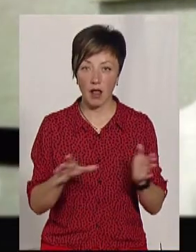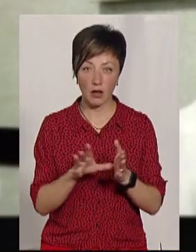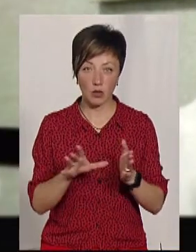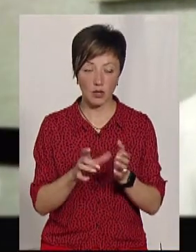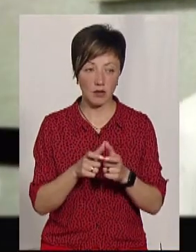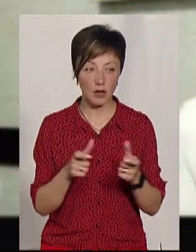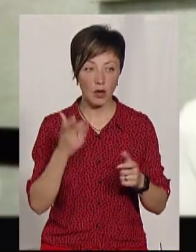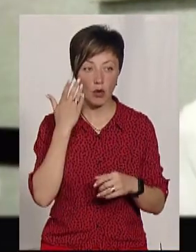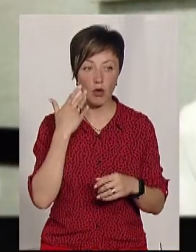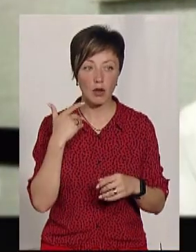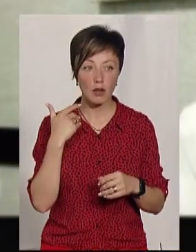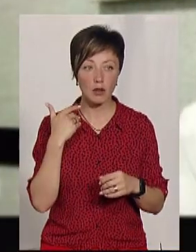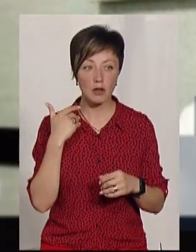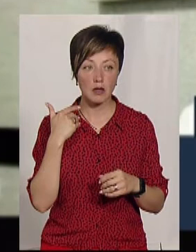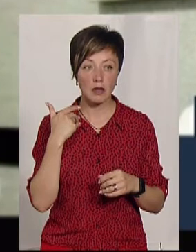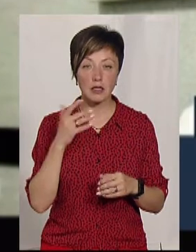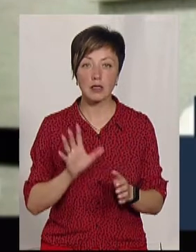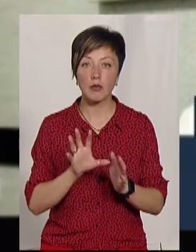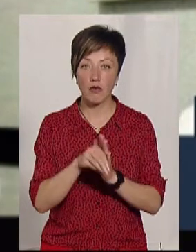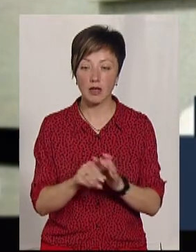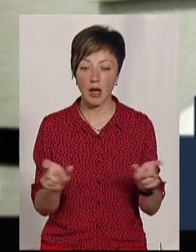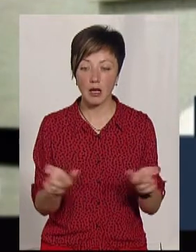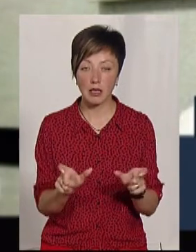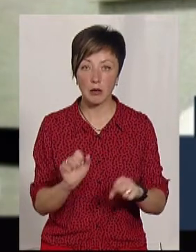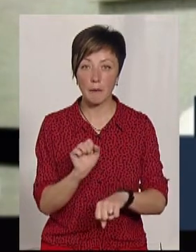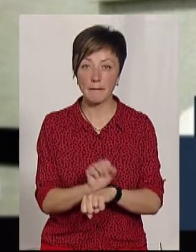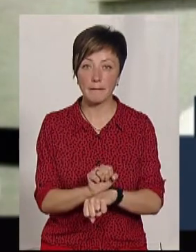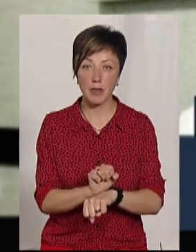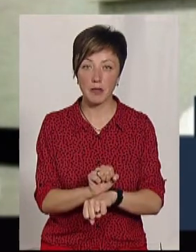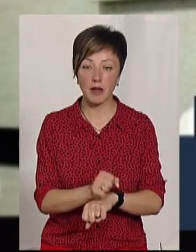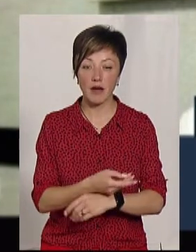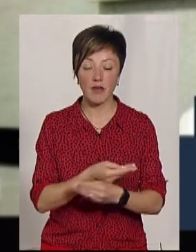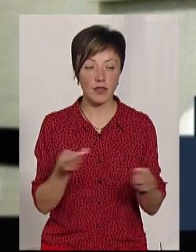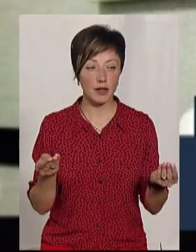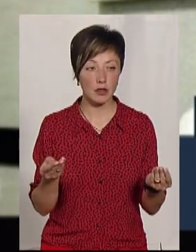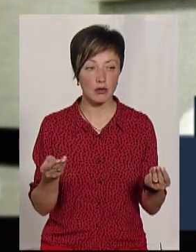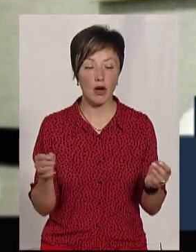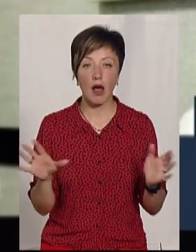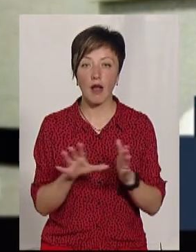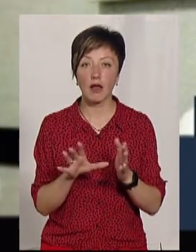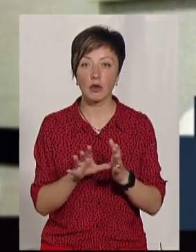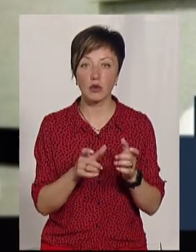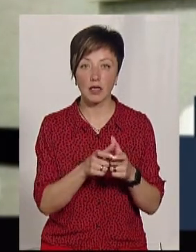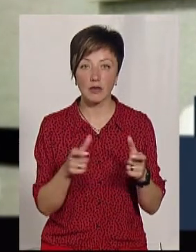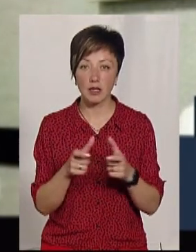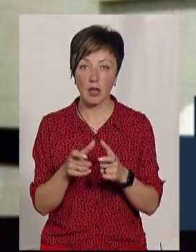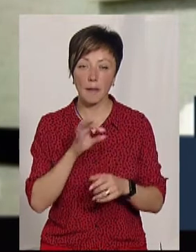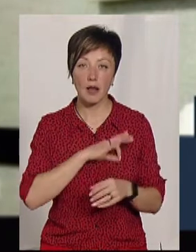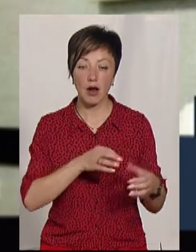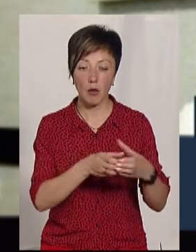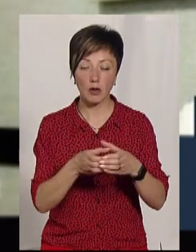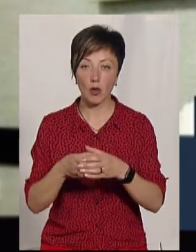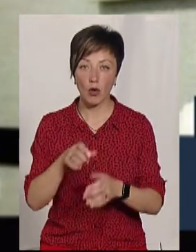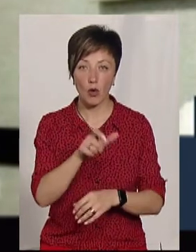квитки. Коли запровадився карантин, ми припинили видачу електронних квитків пільговим